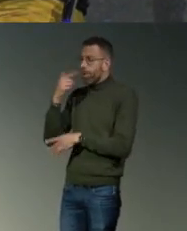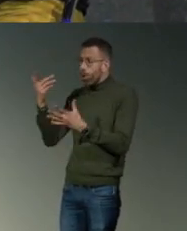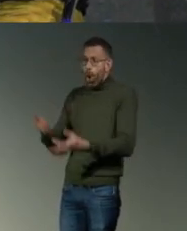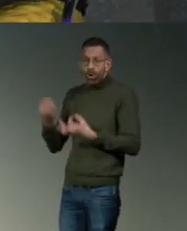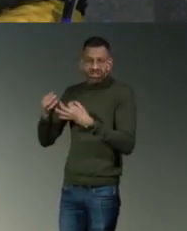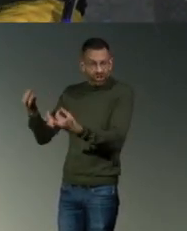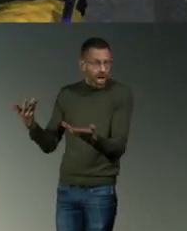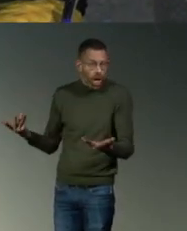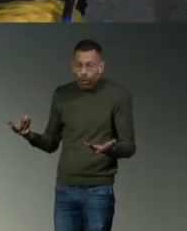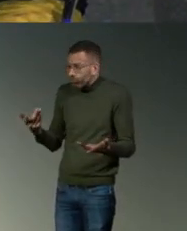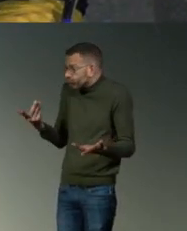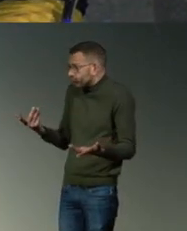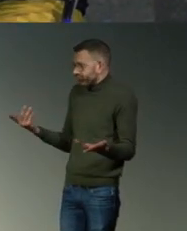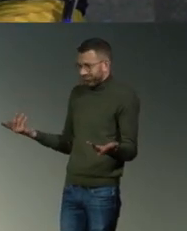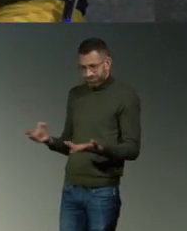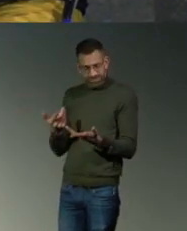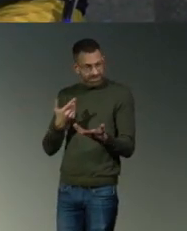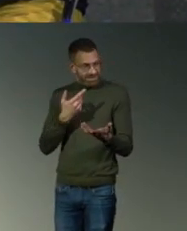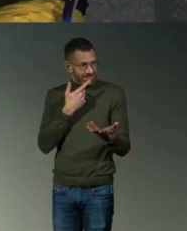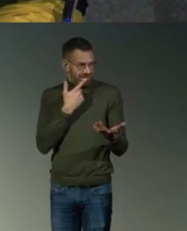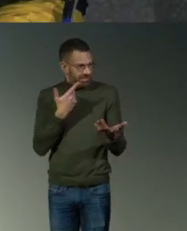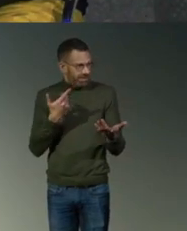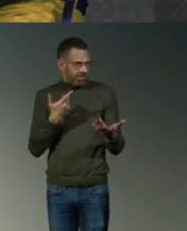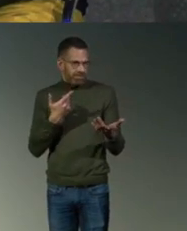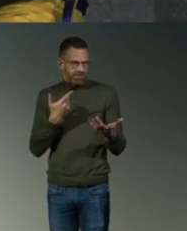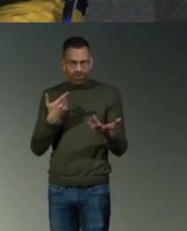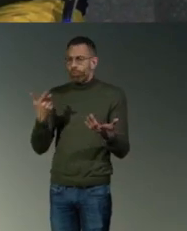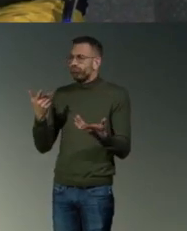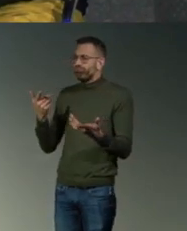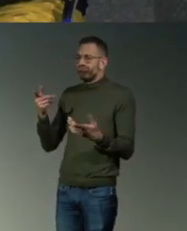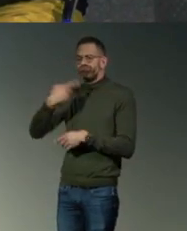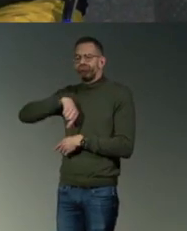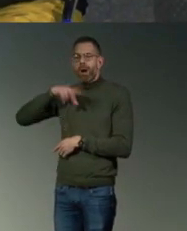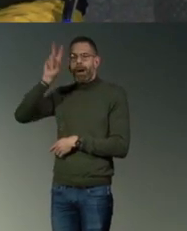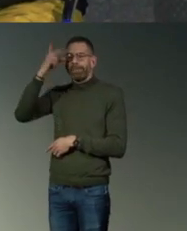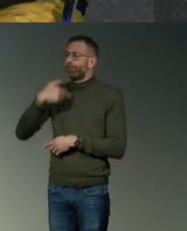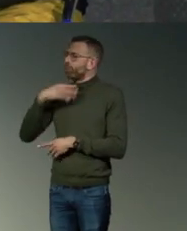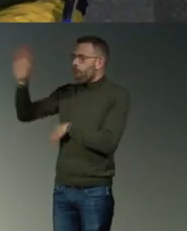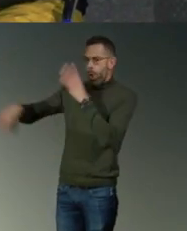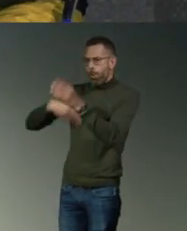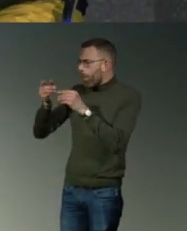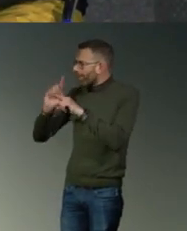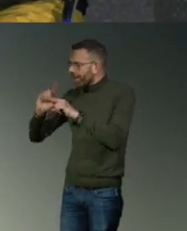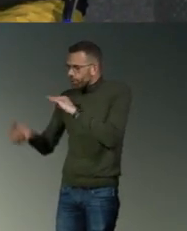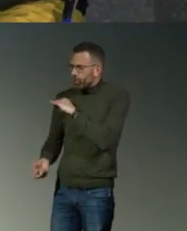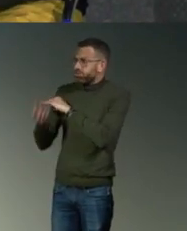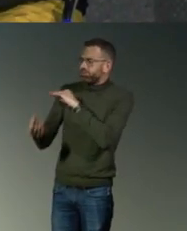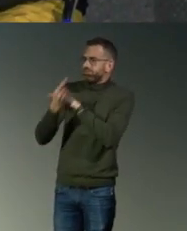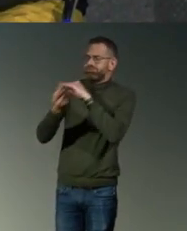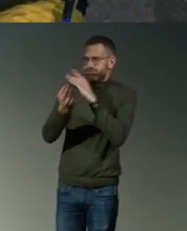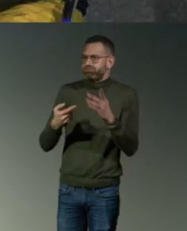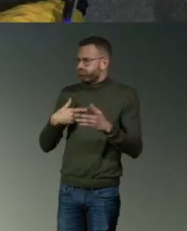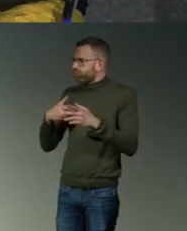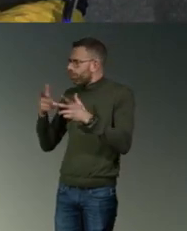en quelque sorte aussi le degré d'attention au monde en étant attentif à ce qui peut surgir de plus commun autour de